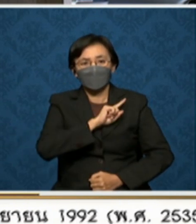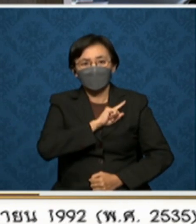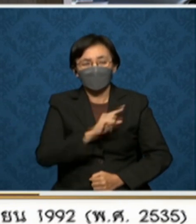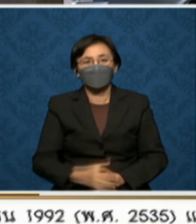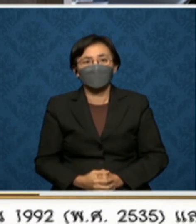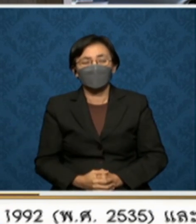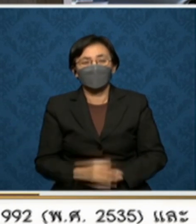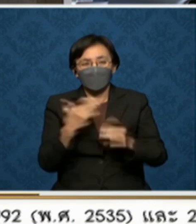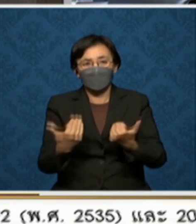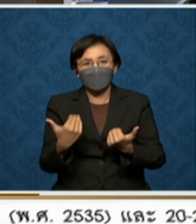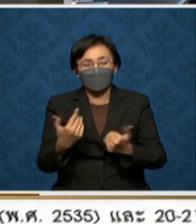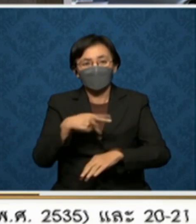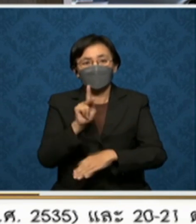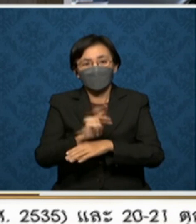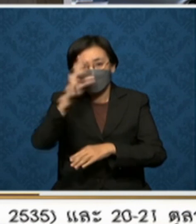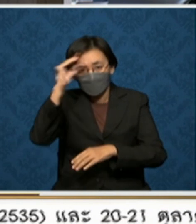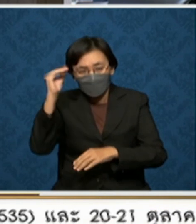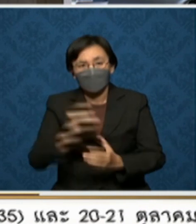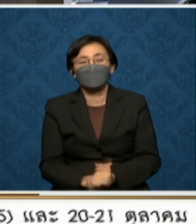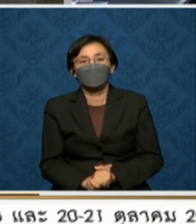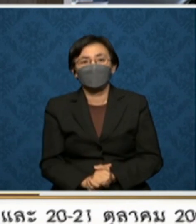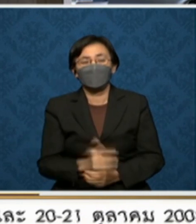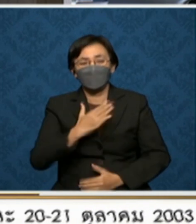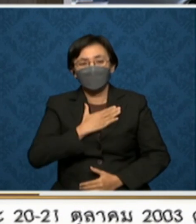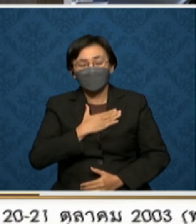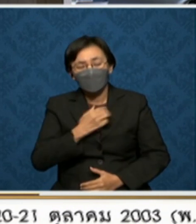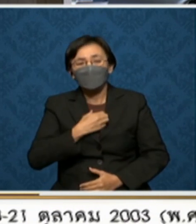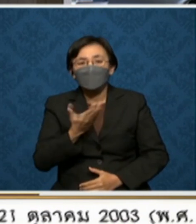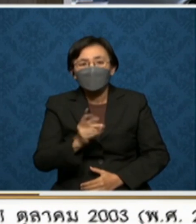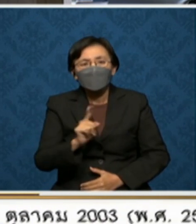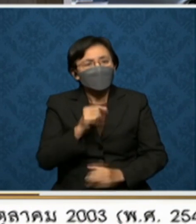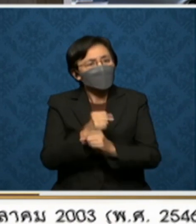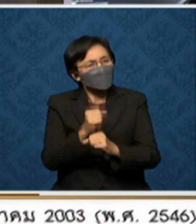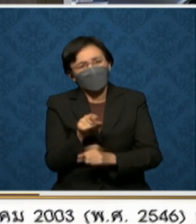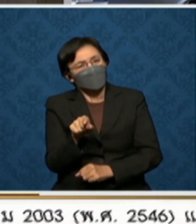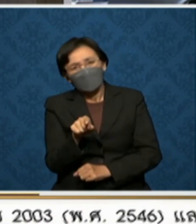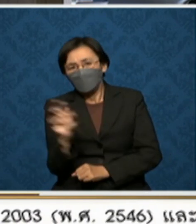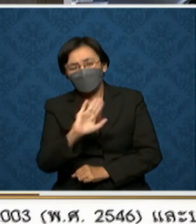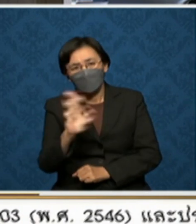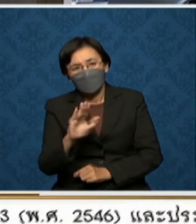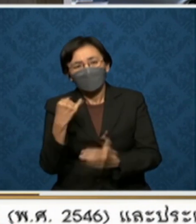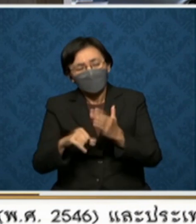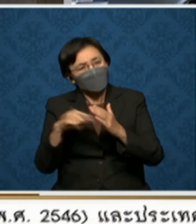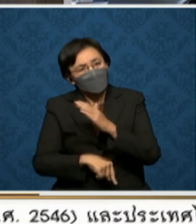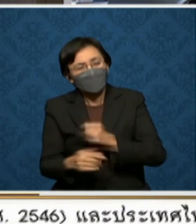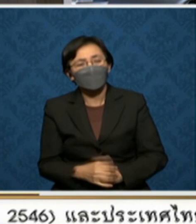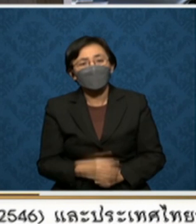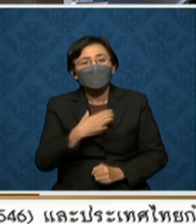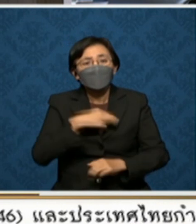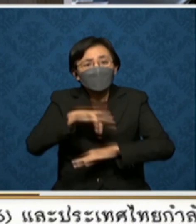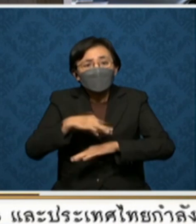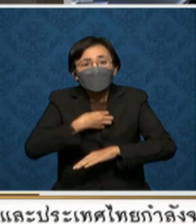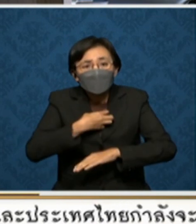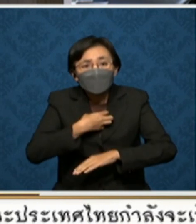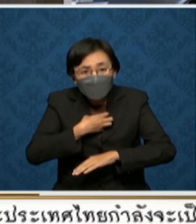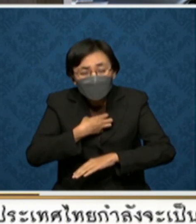แล้วก็ฝากไปถึงผู้กล่าวหาด้วยนะว่าให้ความร่วมมือด้วยถ้าเขาตรวจสอบขึ้นมามีหลักฐานอะไรก็เอามาให้เขาด้วยไม่ใช่ว่ากล่าวหาลอยๆค่ะส่วนท่านนาย